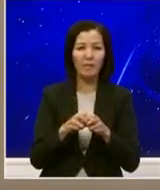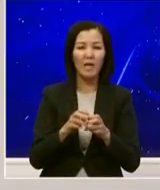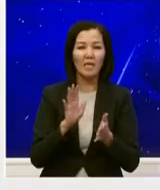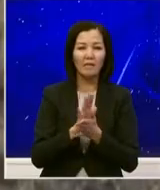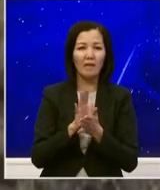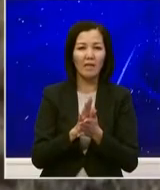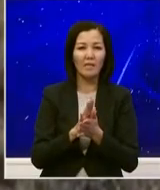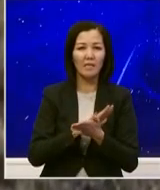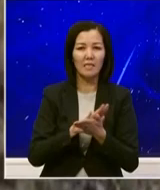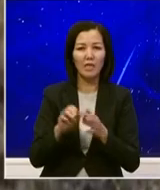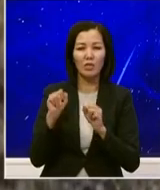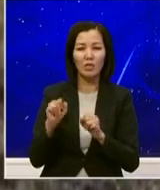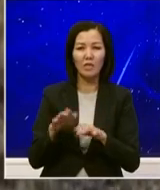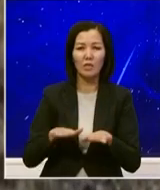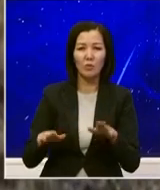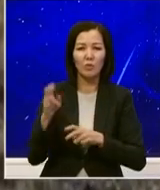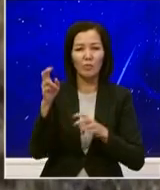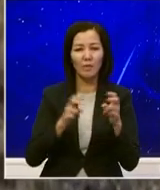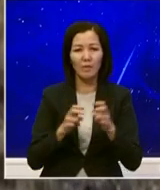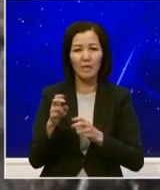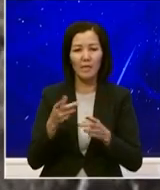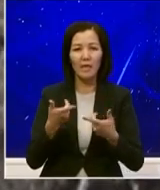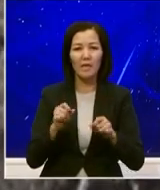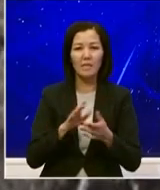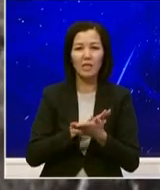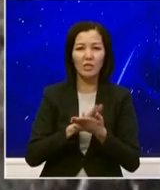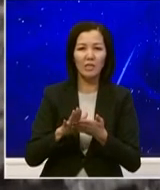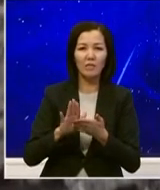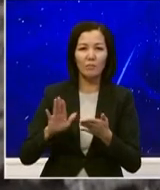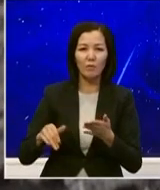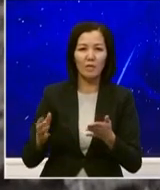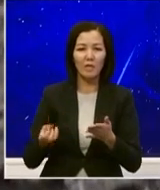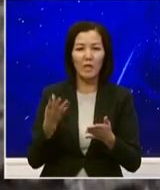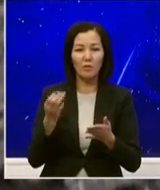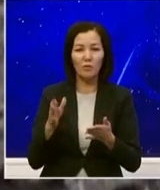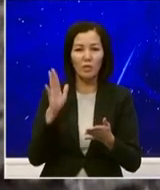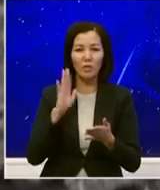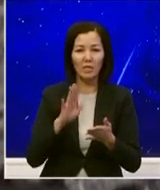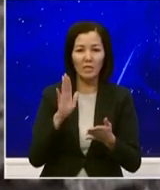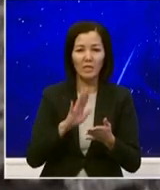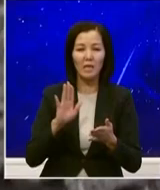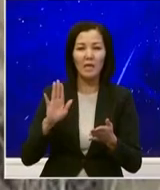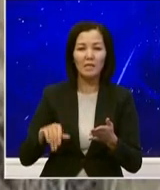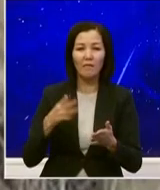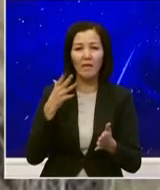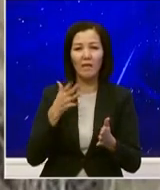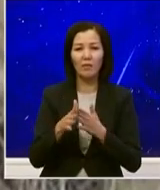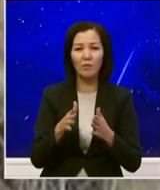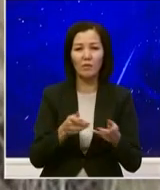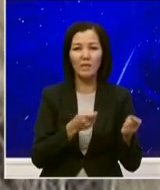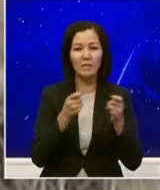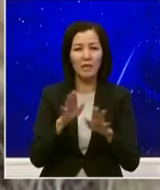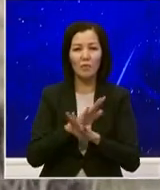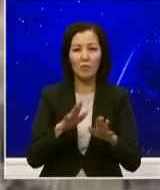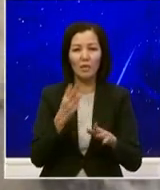находилась в санитарно-защитной зоне предприятия, где чистят цистерны после горючей жидкости. Свои отходы компания незаконно передала